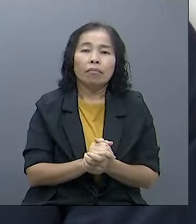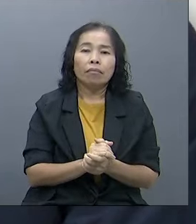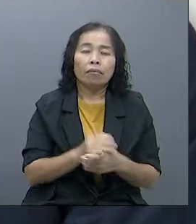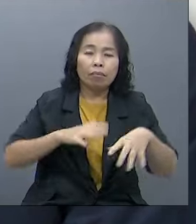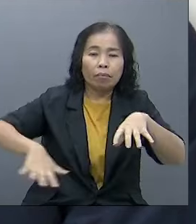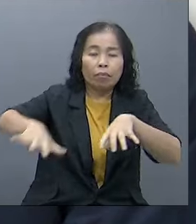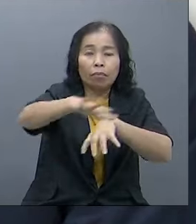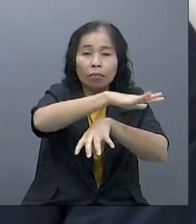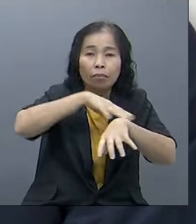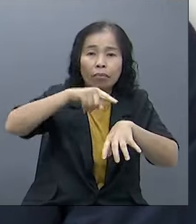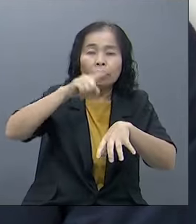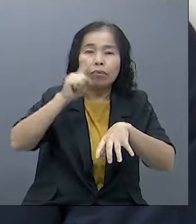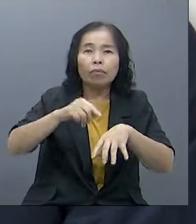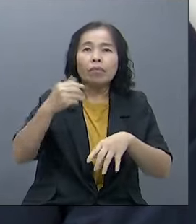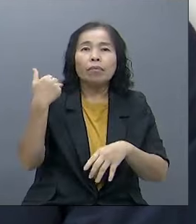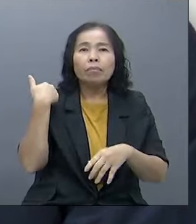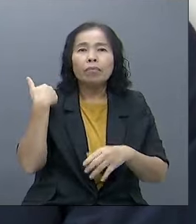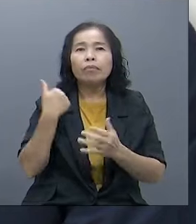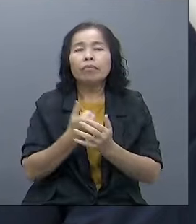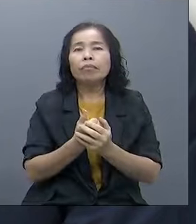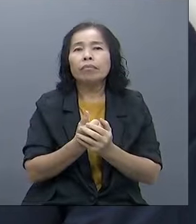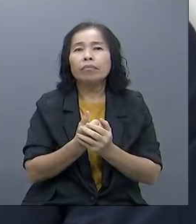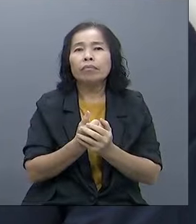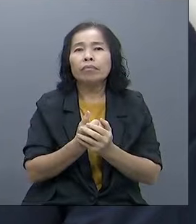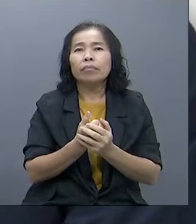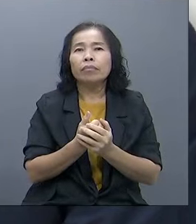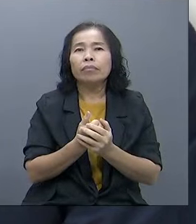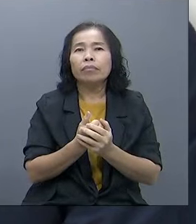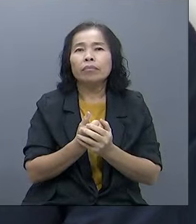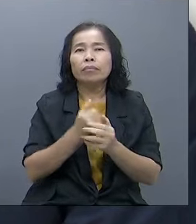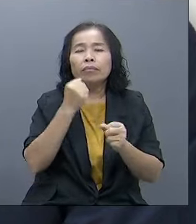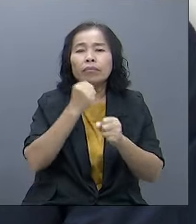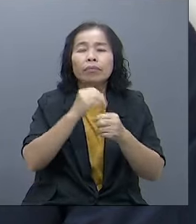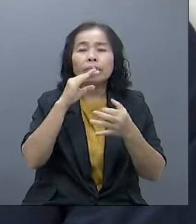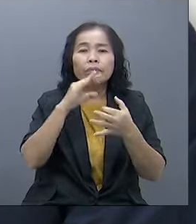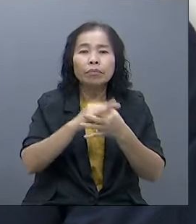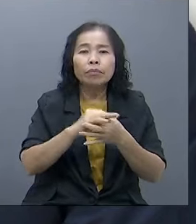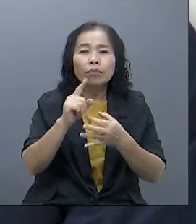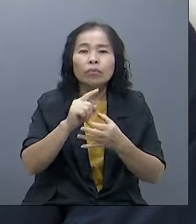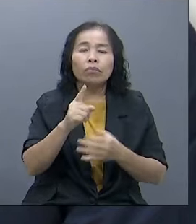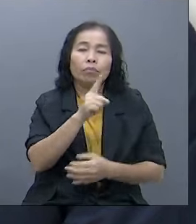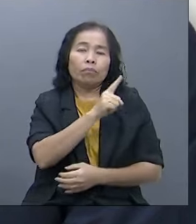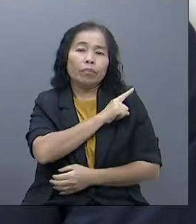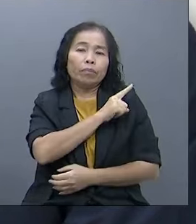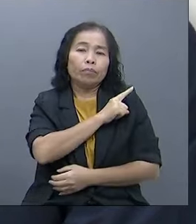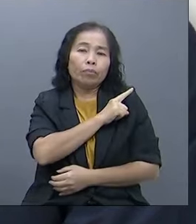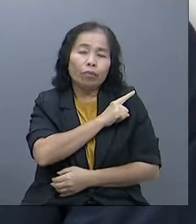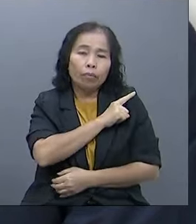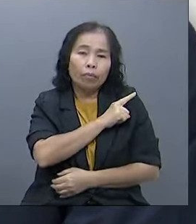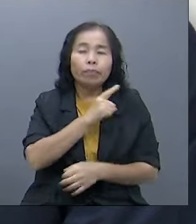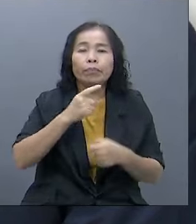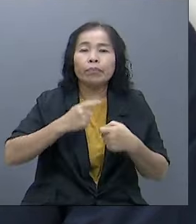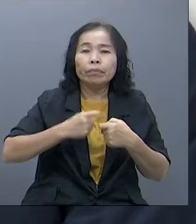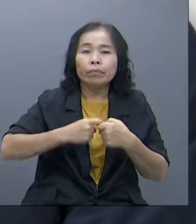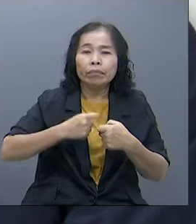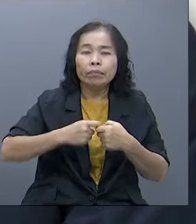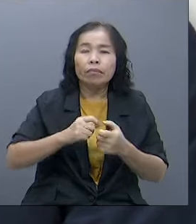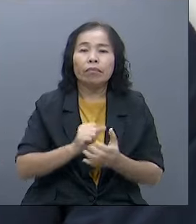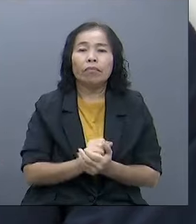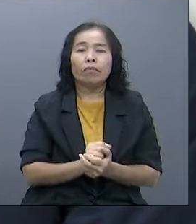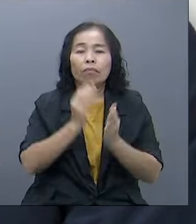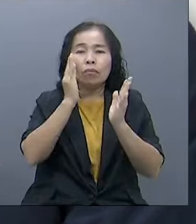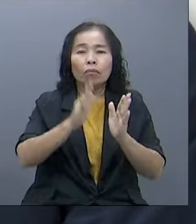จะต้องเป็นพยานที่โรงพักการเดินทางไปโรงพักก็ไกลมากครับหรือว่ามันมีความยุ่งยากซับซ้อนใช่ไหมครับบางคนก็อาจจะ